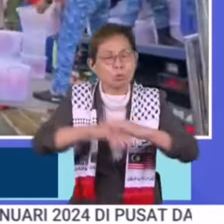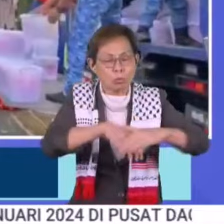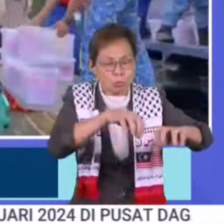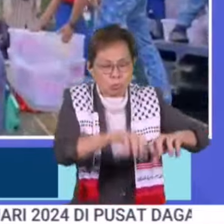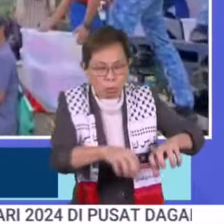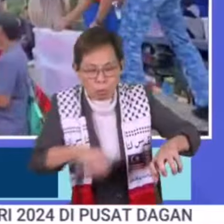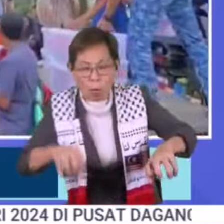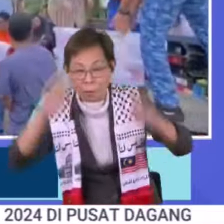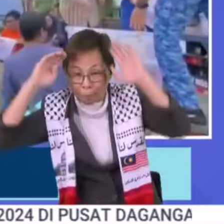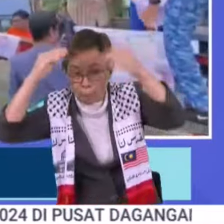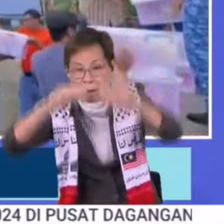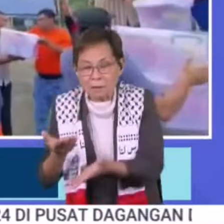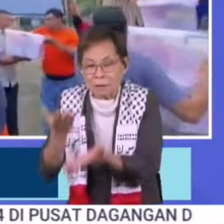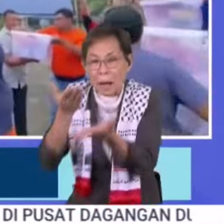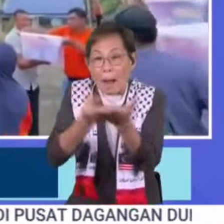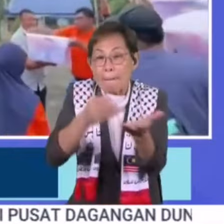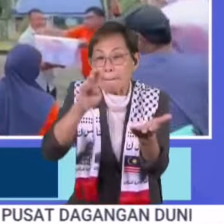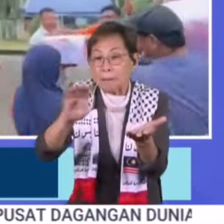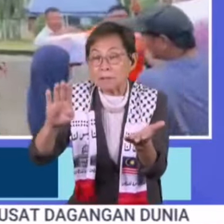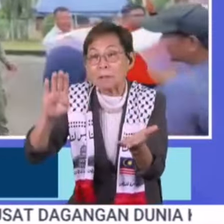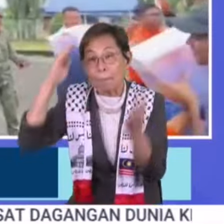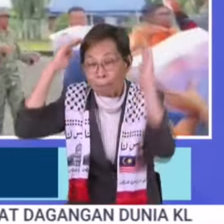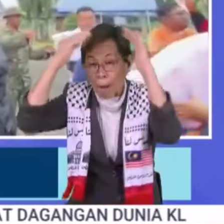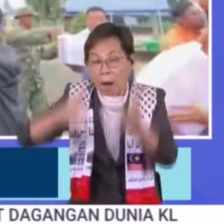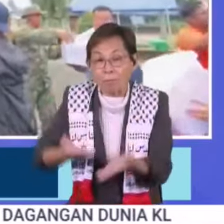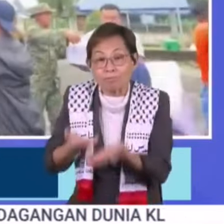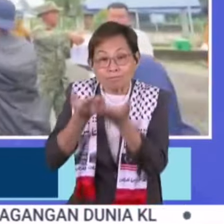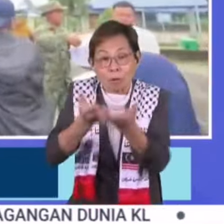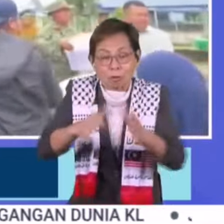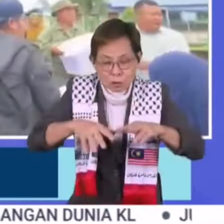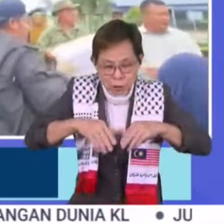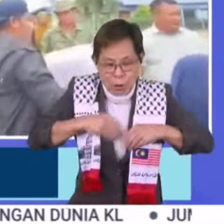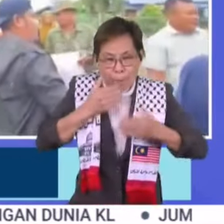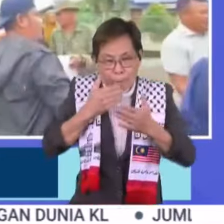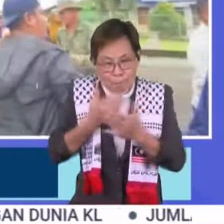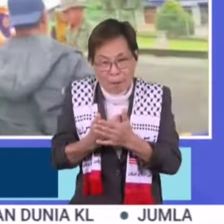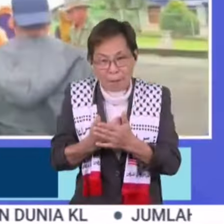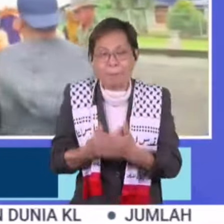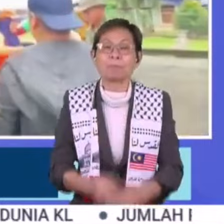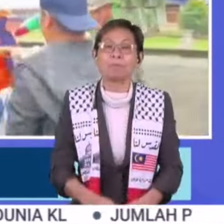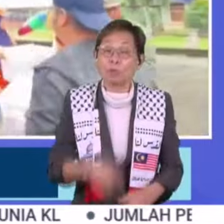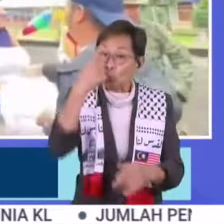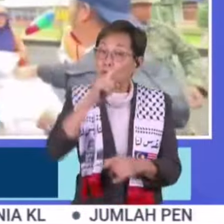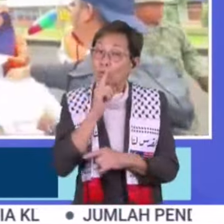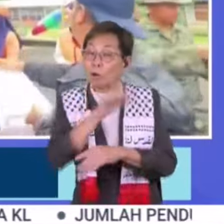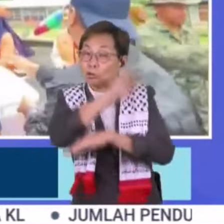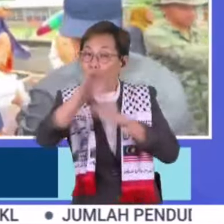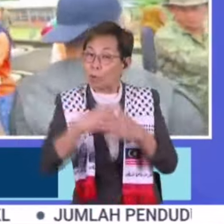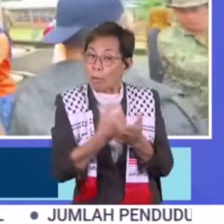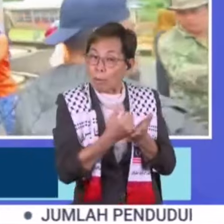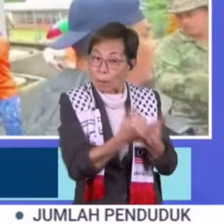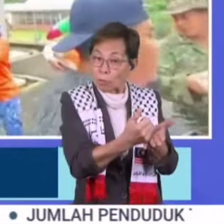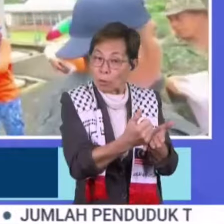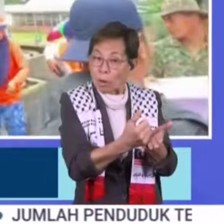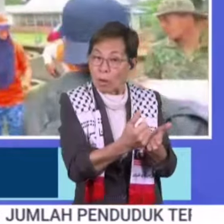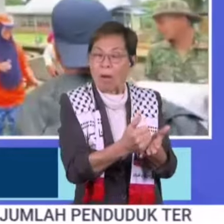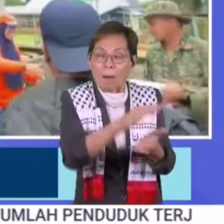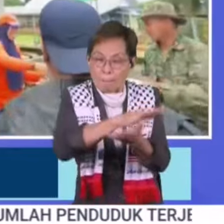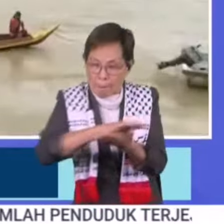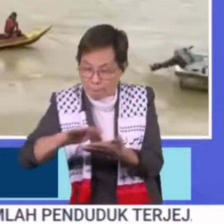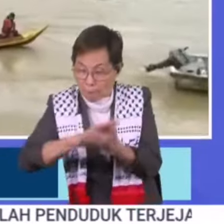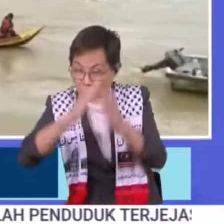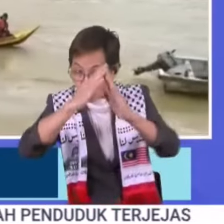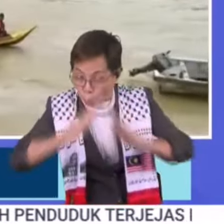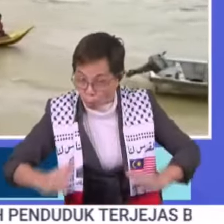Pahang. Saranan Menteri Besar Pahang itu disambut baik penyelaras Dun Damak. Ia bagi memastikan semua bantuan termasuk